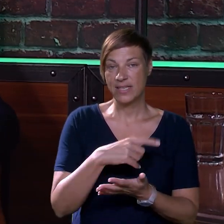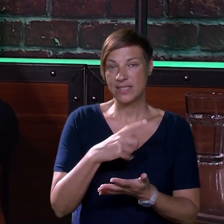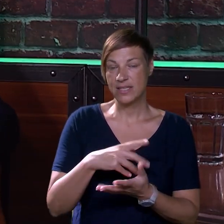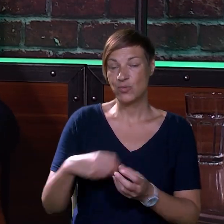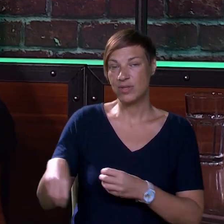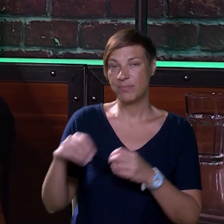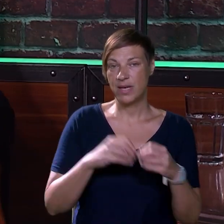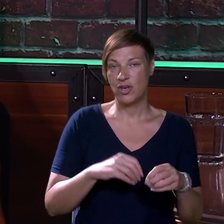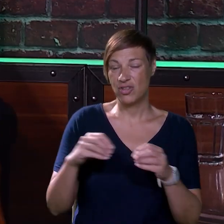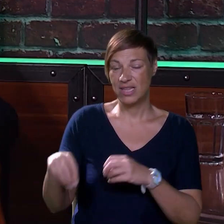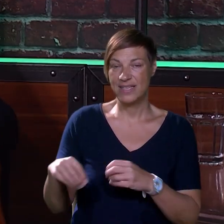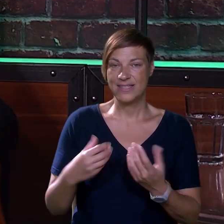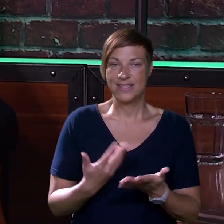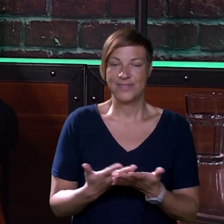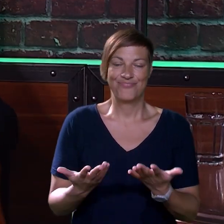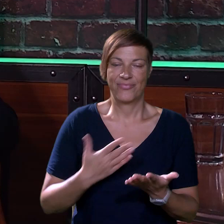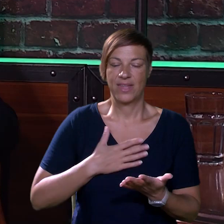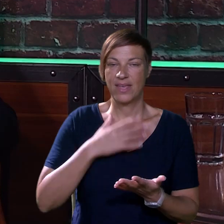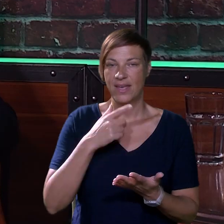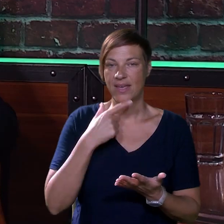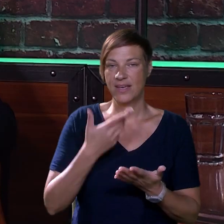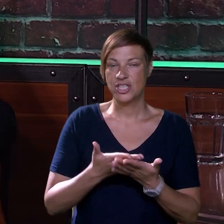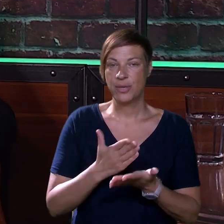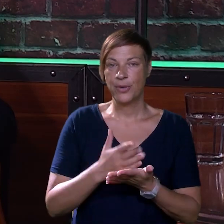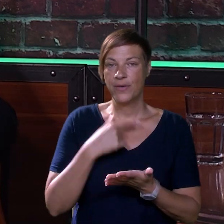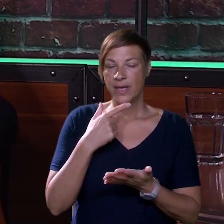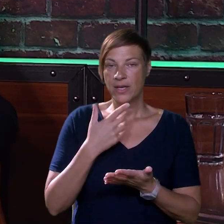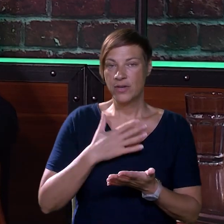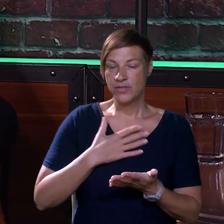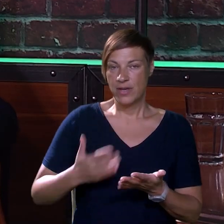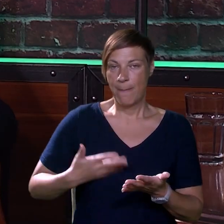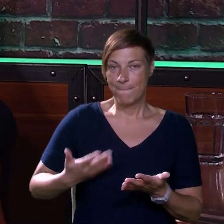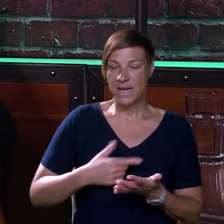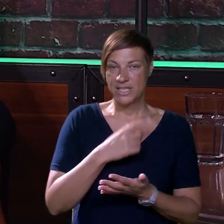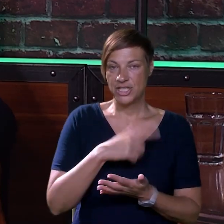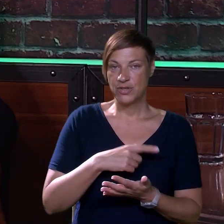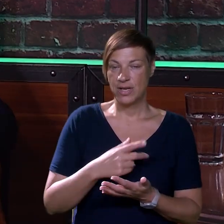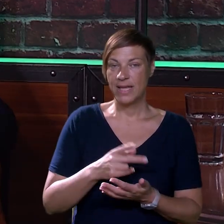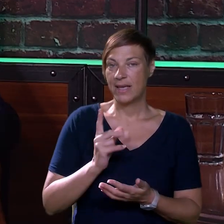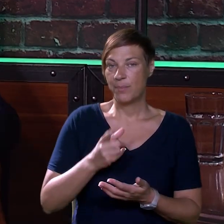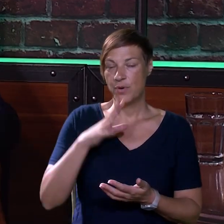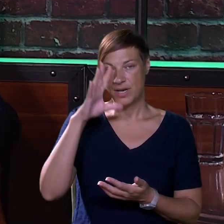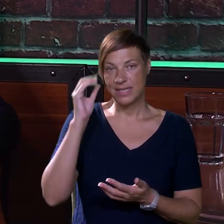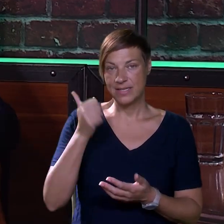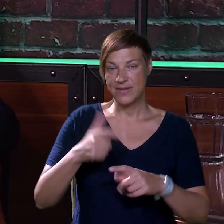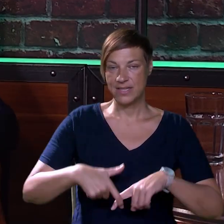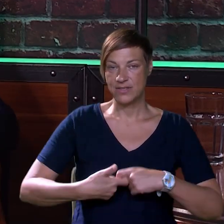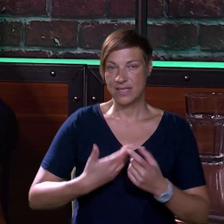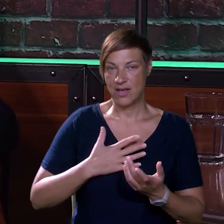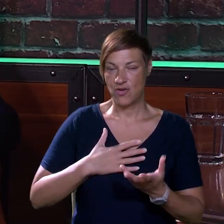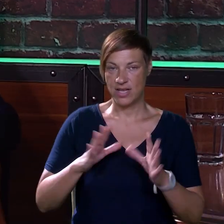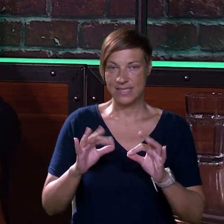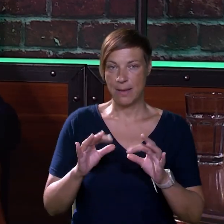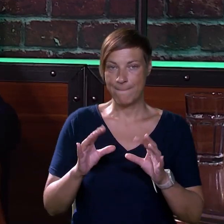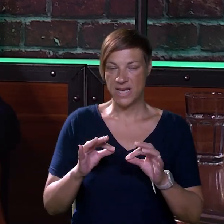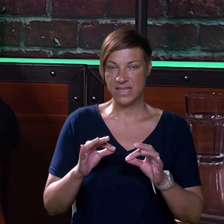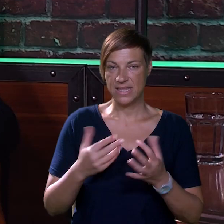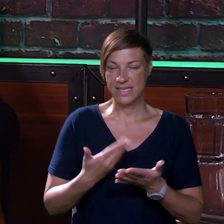ljudima odlasci neki, iako ja kažem i uvijek govorim svojim mlađim kolegama, morate shvatiti jednu stvar, da tu ako je nas ima